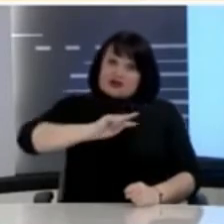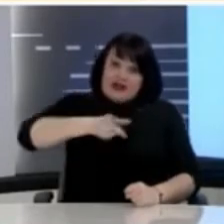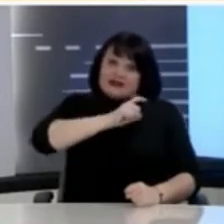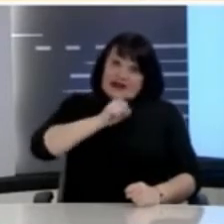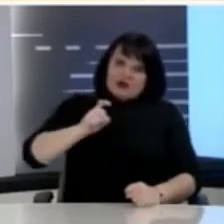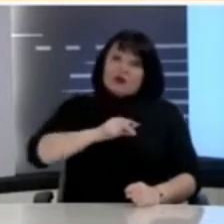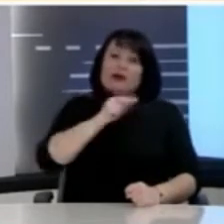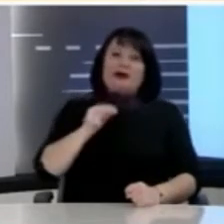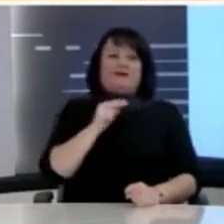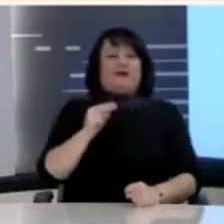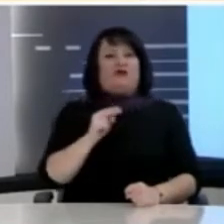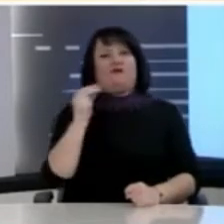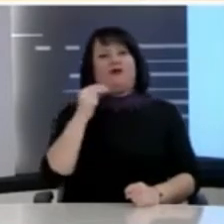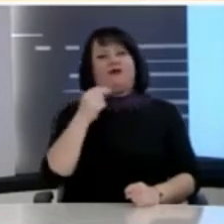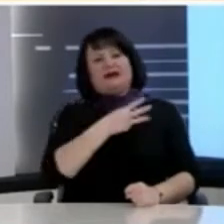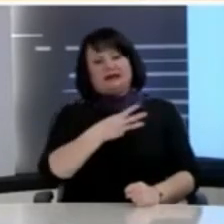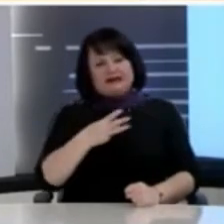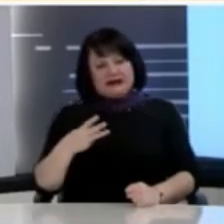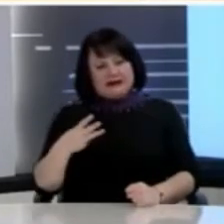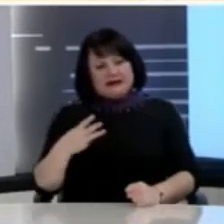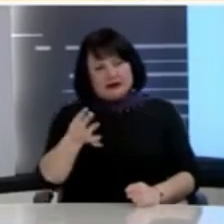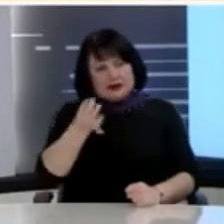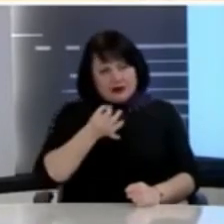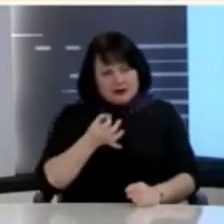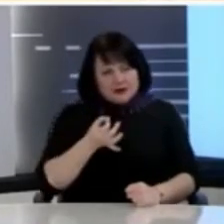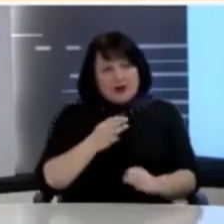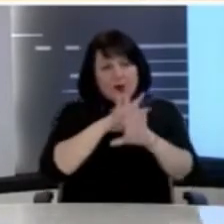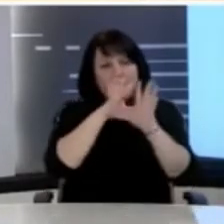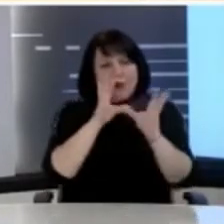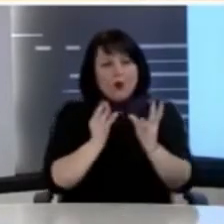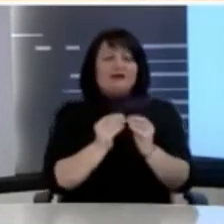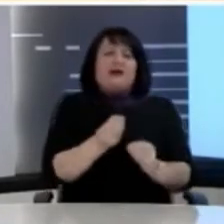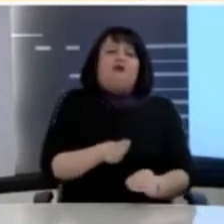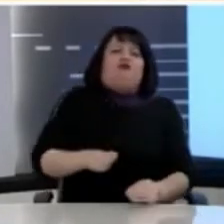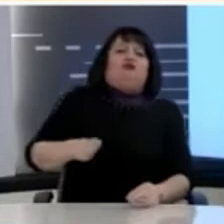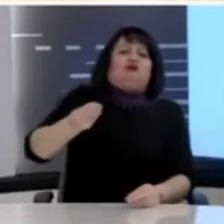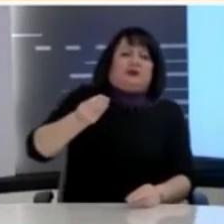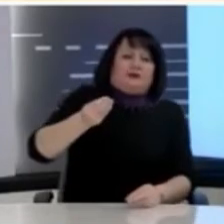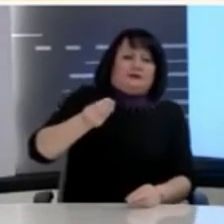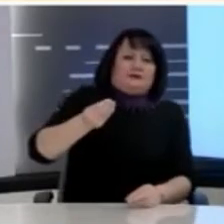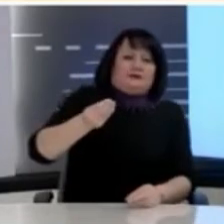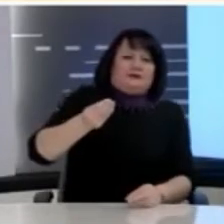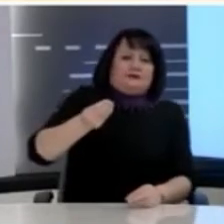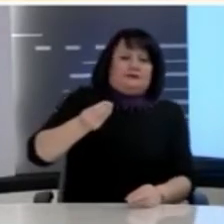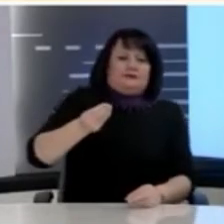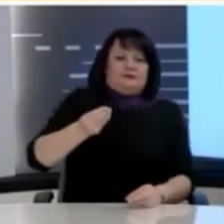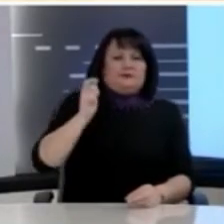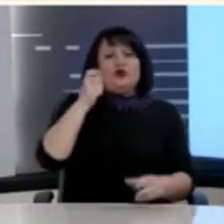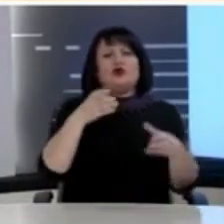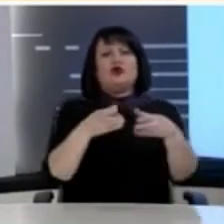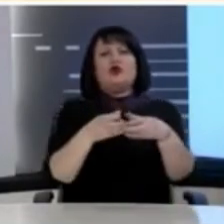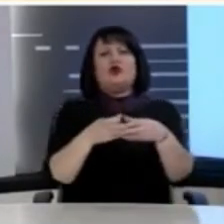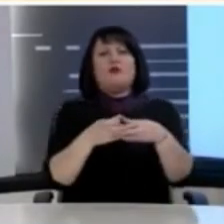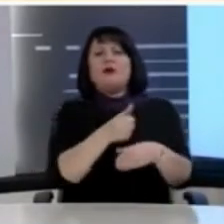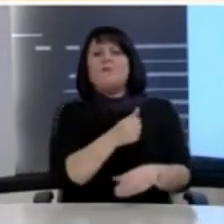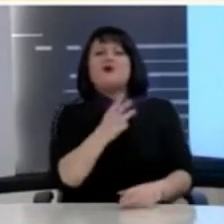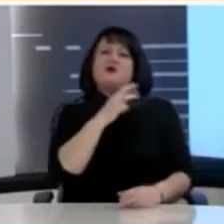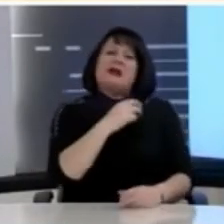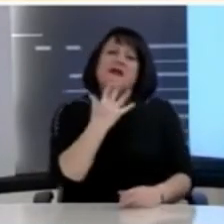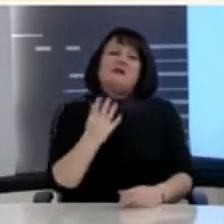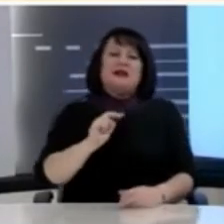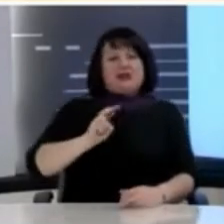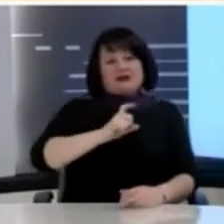δισεκατομμύρια. Βουλευτής του ΣΥΡΙΖΑ υποστηρίζει πως όλα αυτά είναι λίγο υπερβολικά και ότι το κόμμα του μόνο στήχησε 35